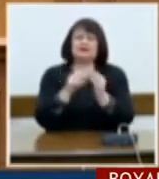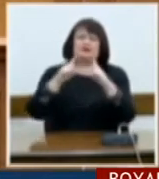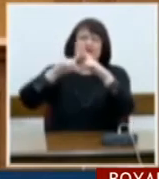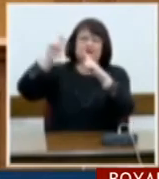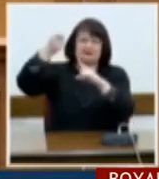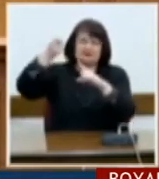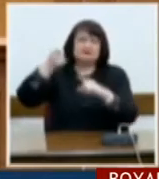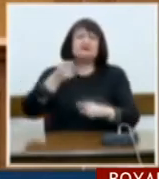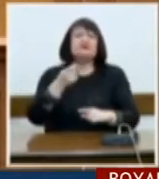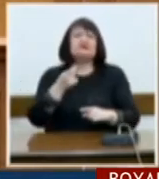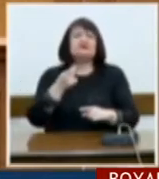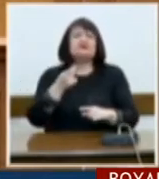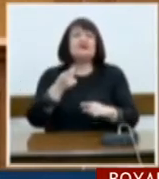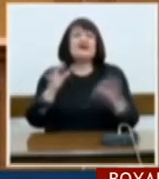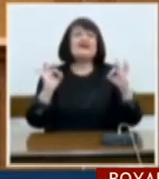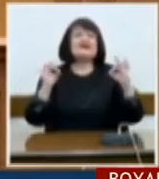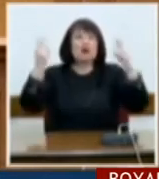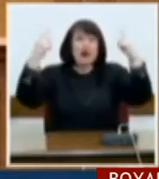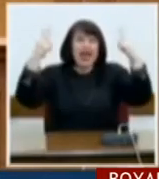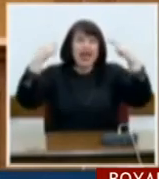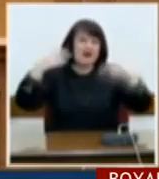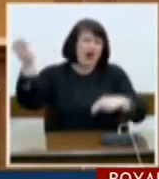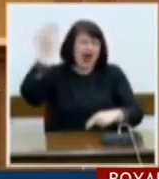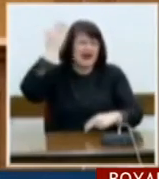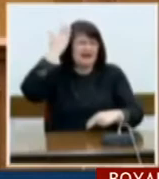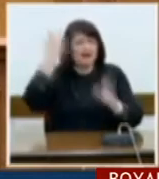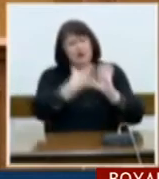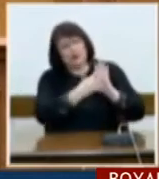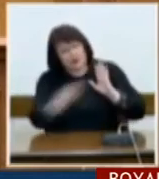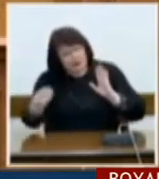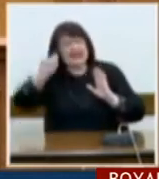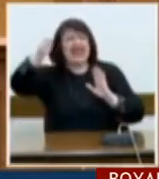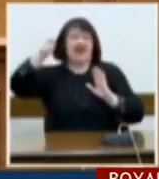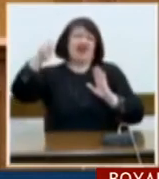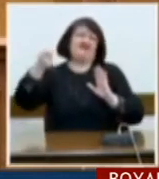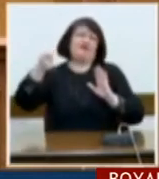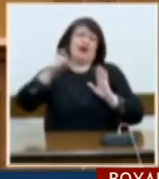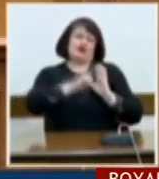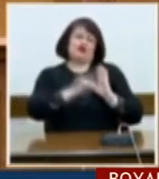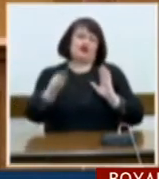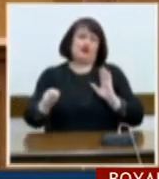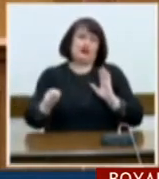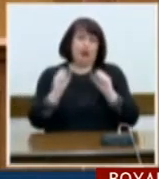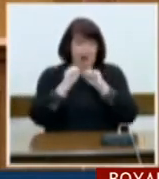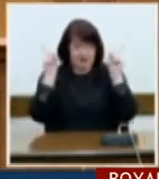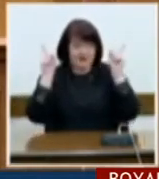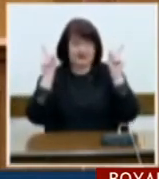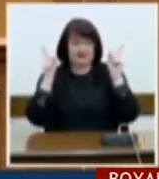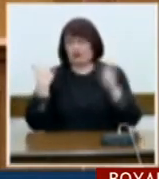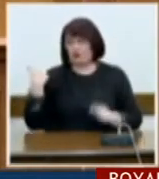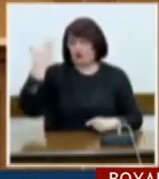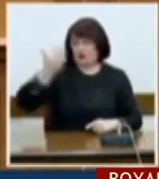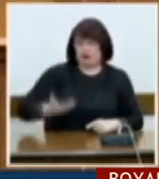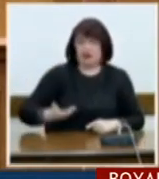τιμές του φυσικού αερίου με αποτέλεσμα να συμπαρασυρθούν σε ιστορικά υψηλά τουλάχιστον των τελευταίων ετών